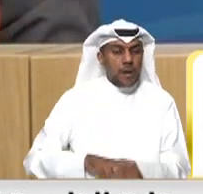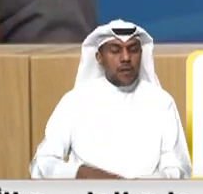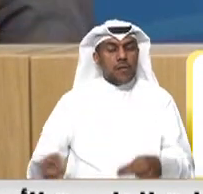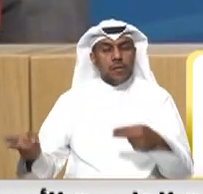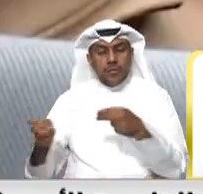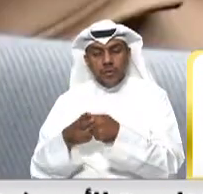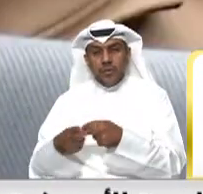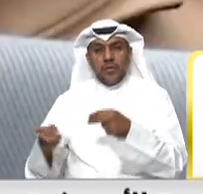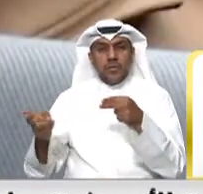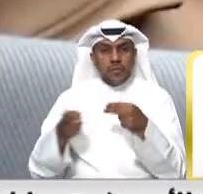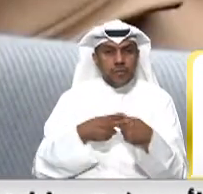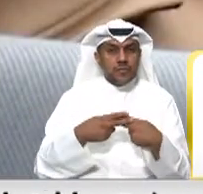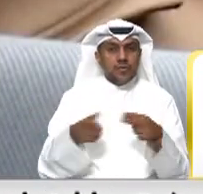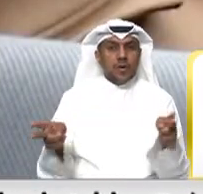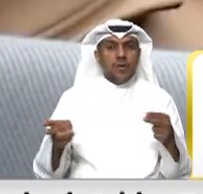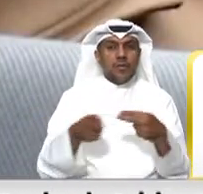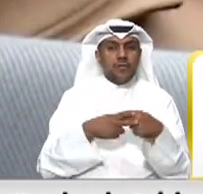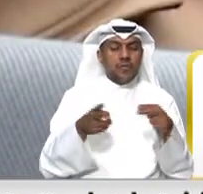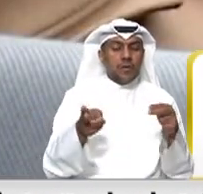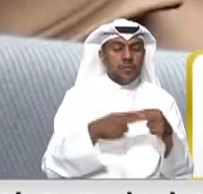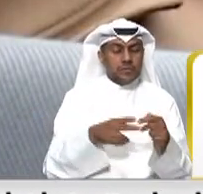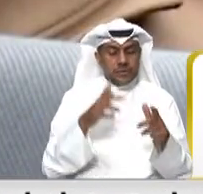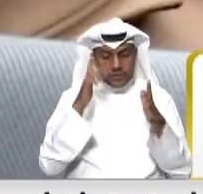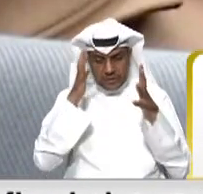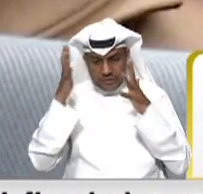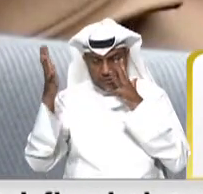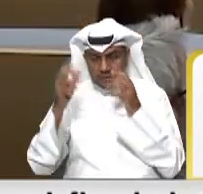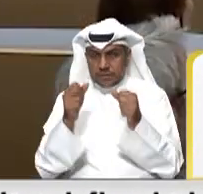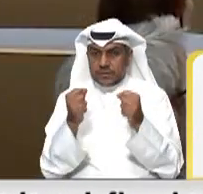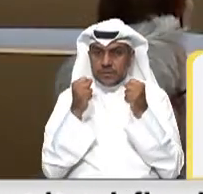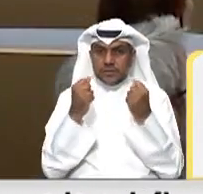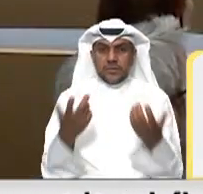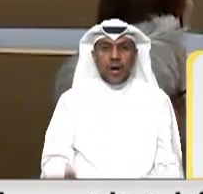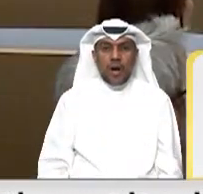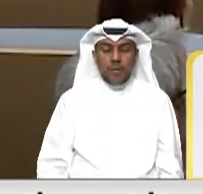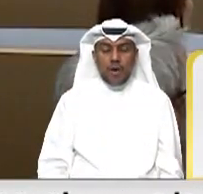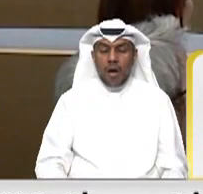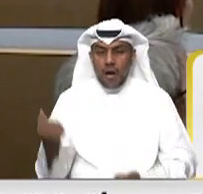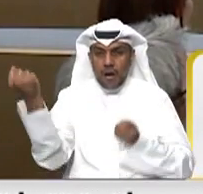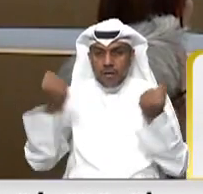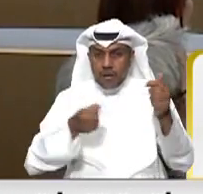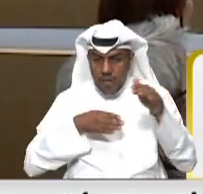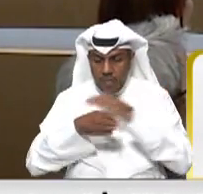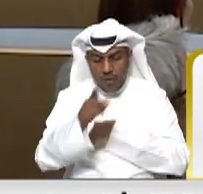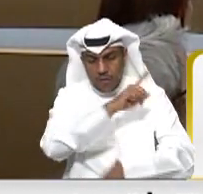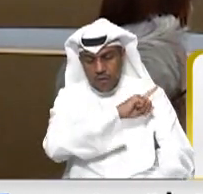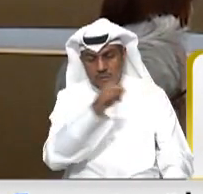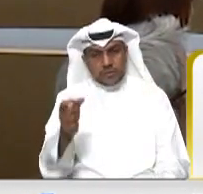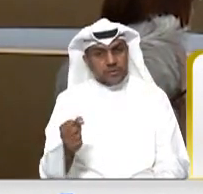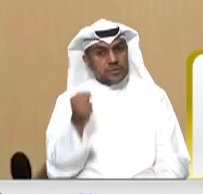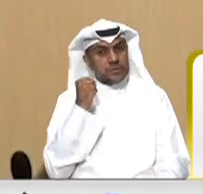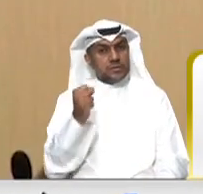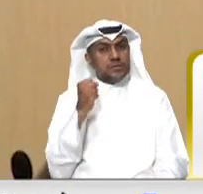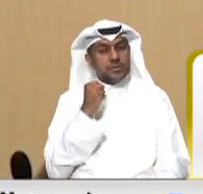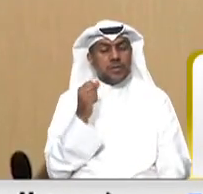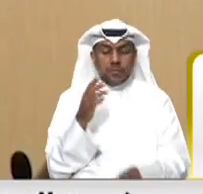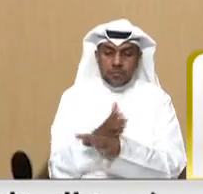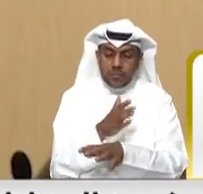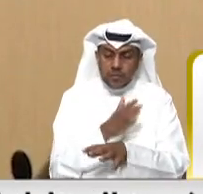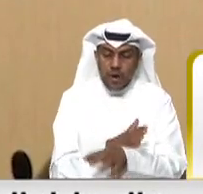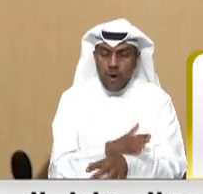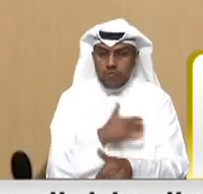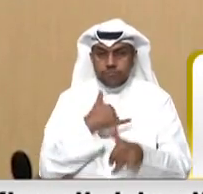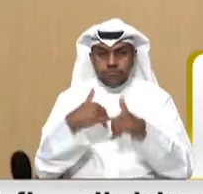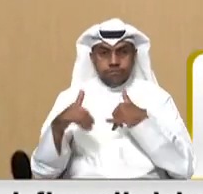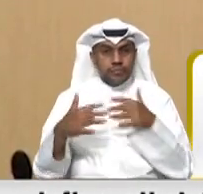أسبوعيا. لازاريني لفت إلى وجود دوافع سياسية وراء مساعي بعض الدول لحل الوكالة، ما قد